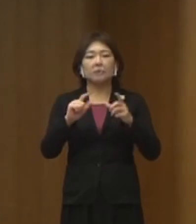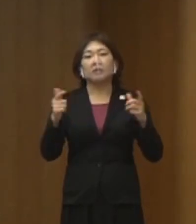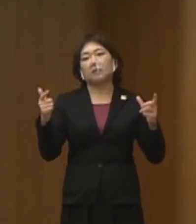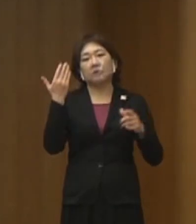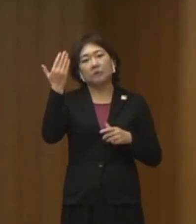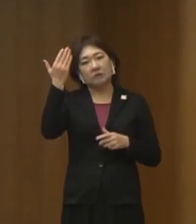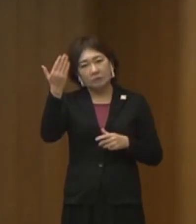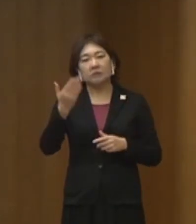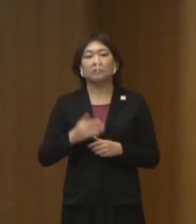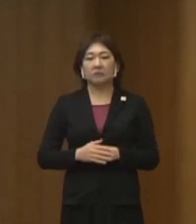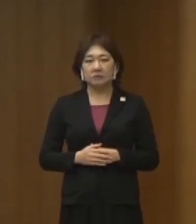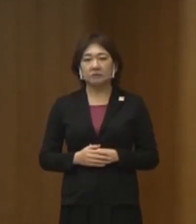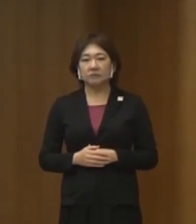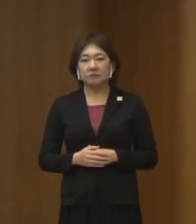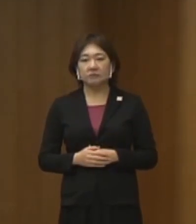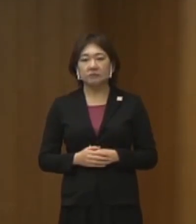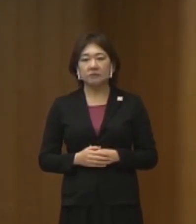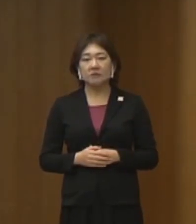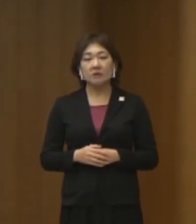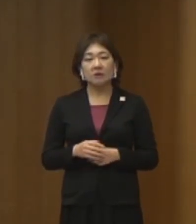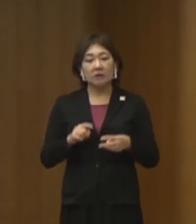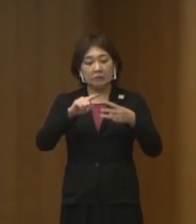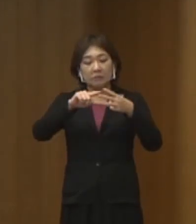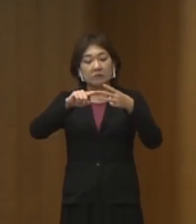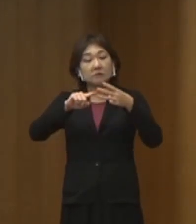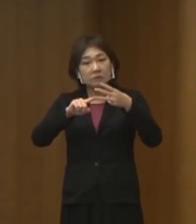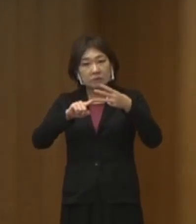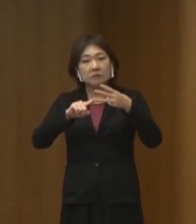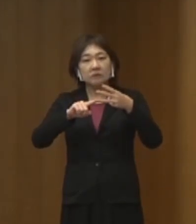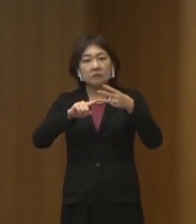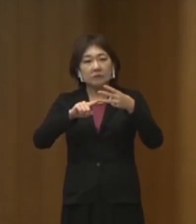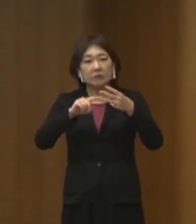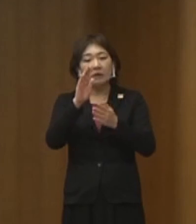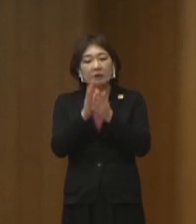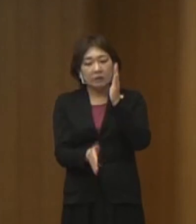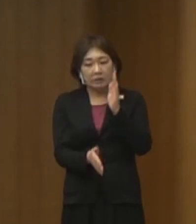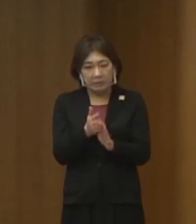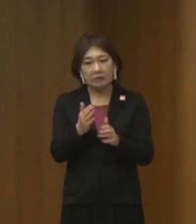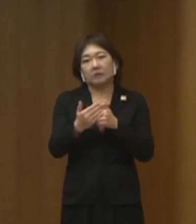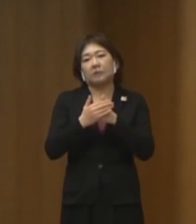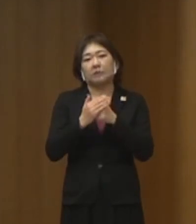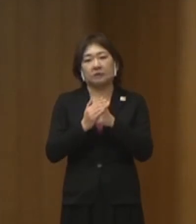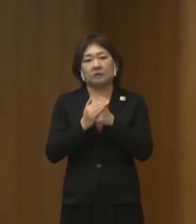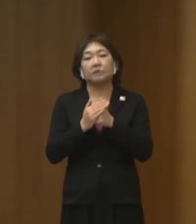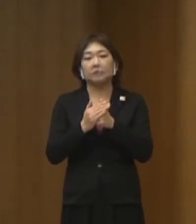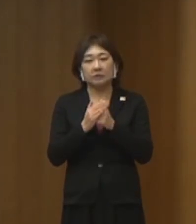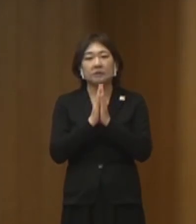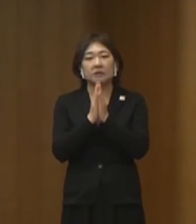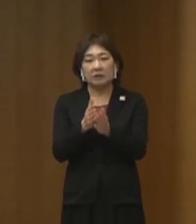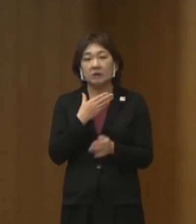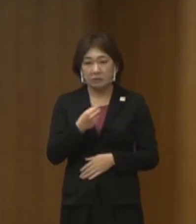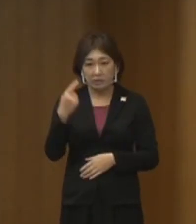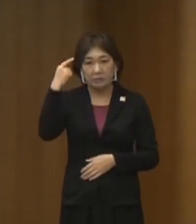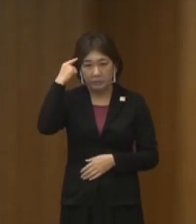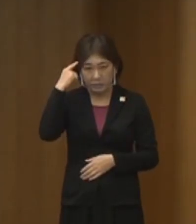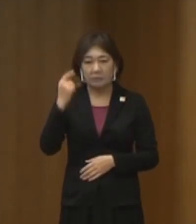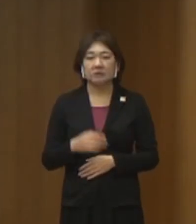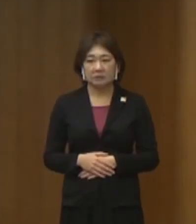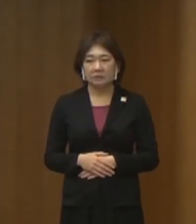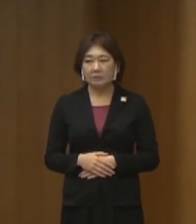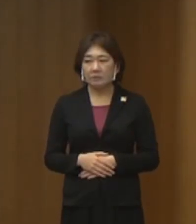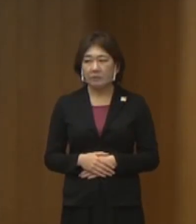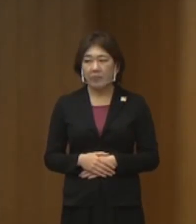ります。年末年始、こういったところを今一度皆さんにご協力をお願いしたいというふうに思っています。は